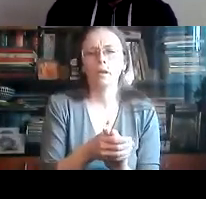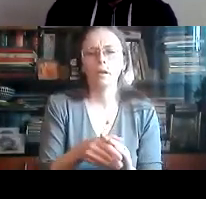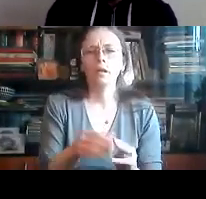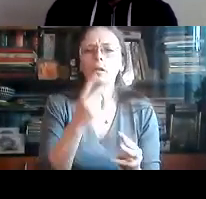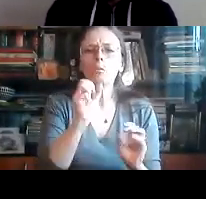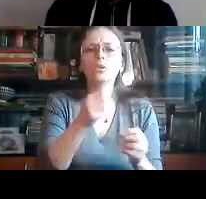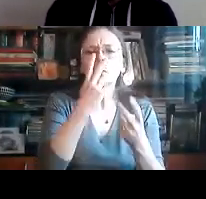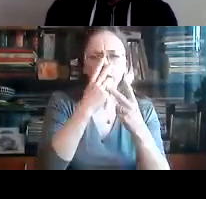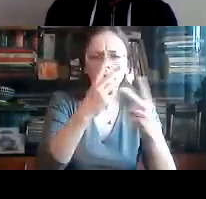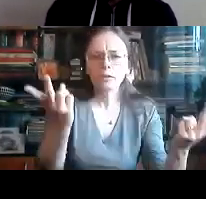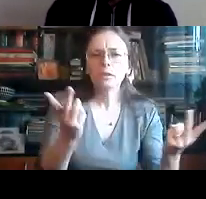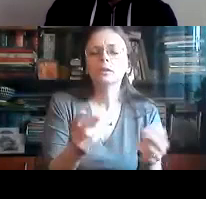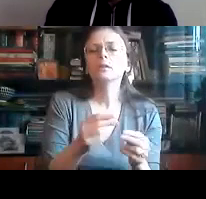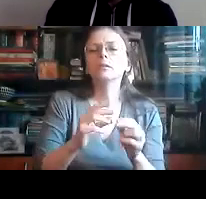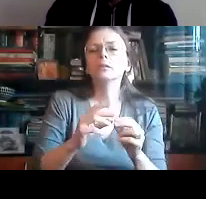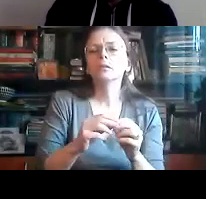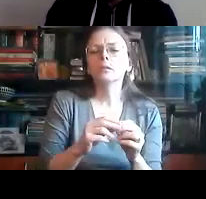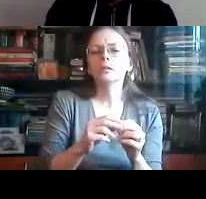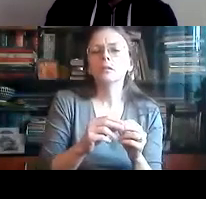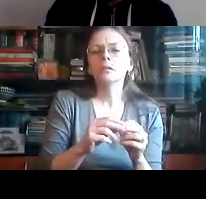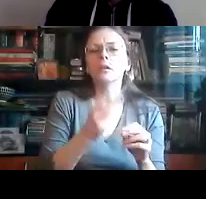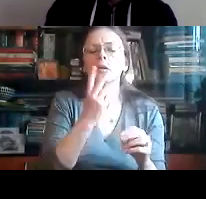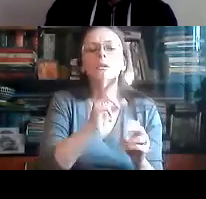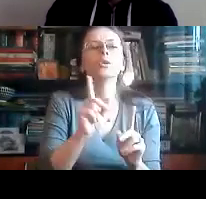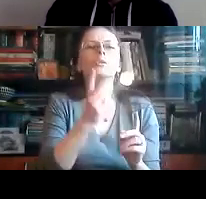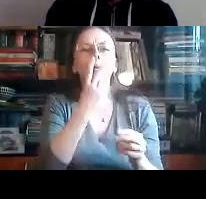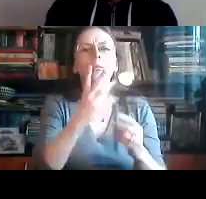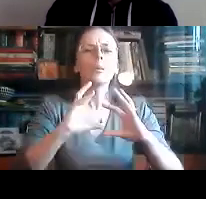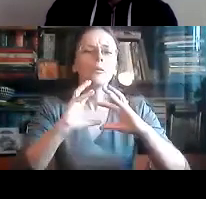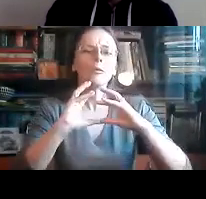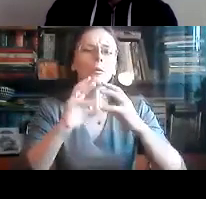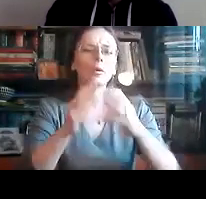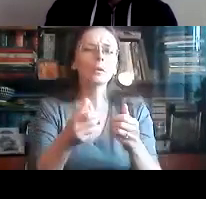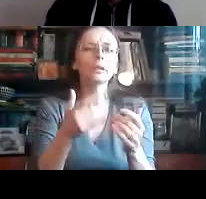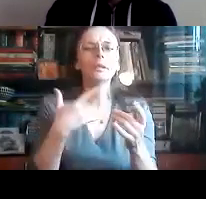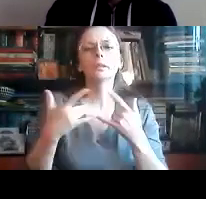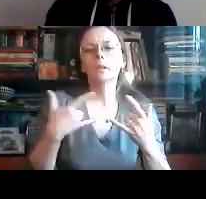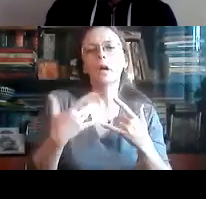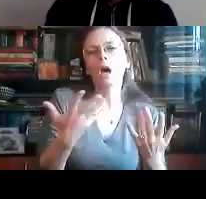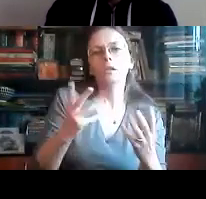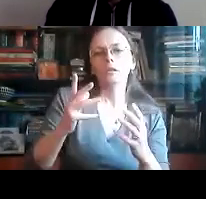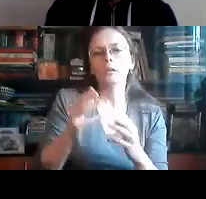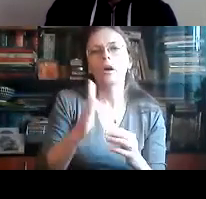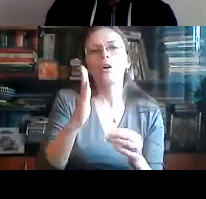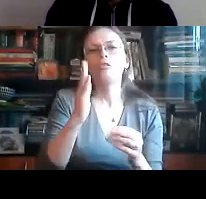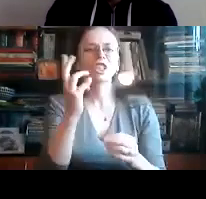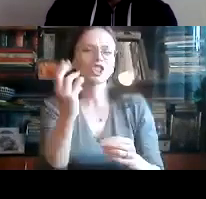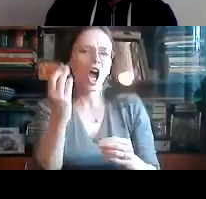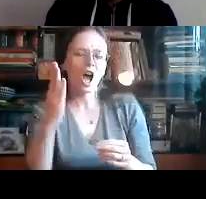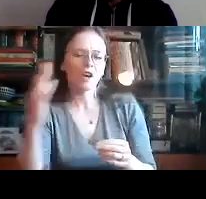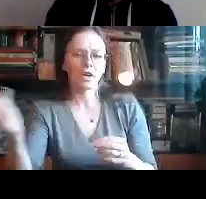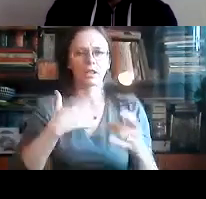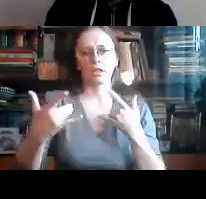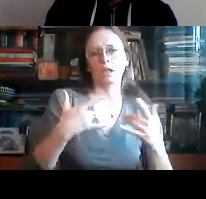что показывают российские театры, что показывает, я не знаю, там, в Варшаве театры и так далее. То